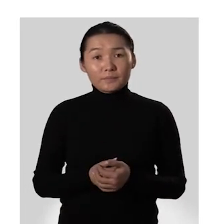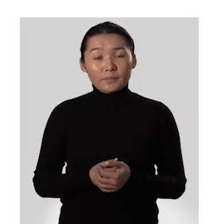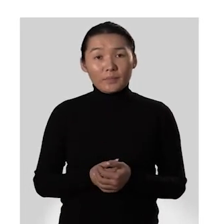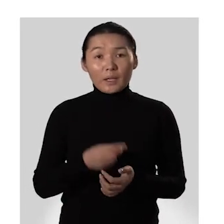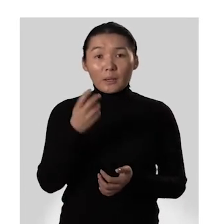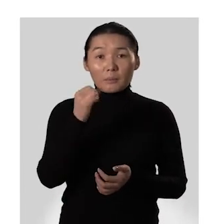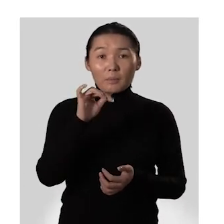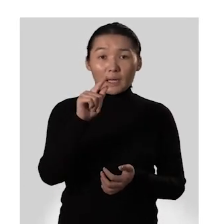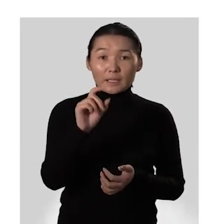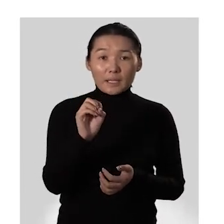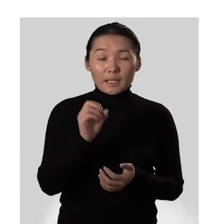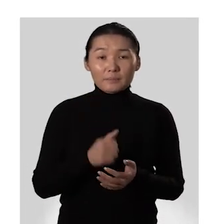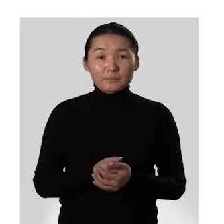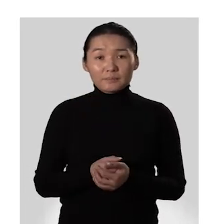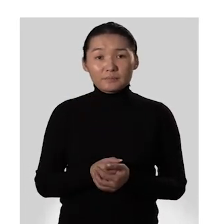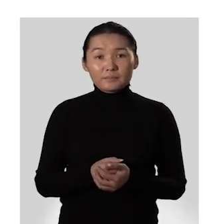Байге.